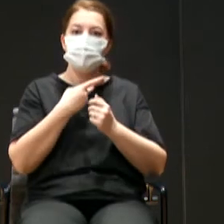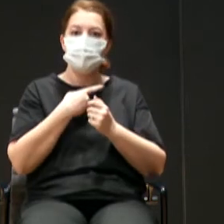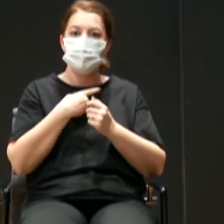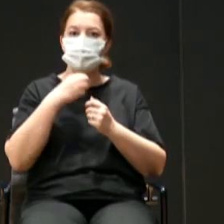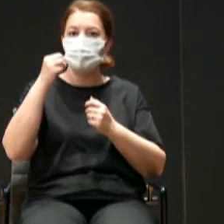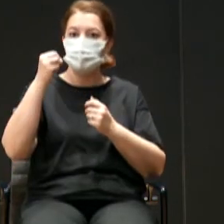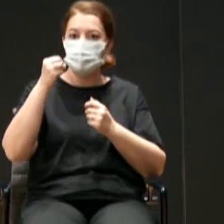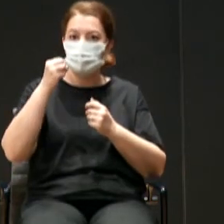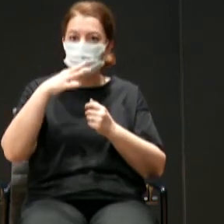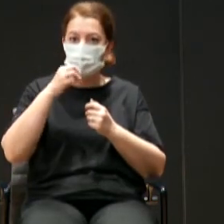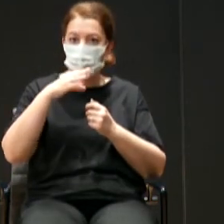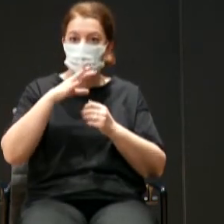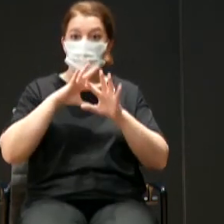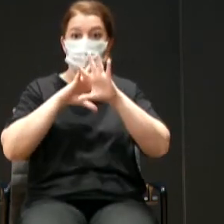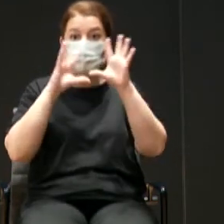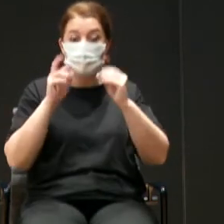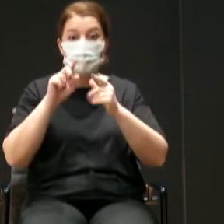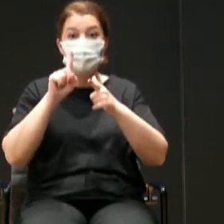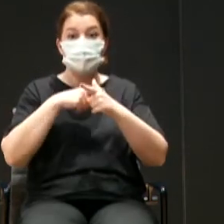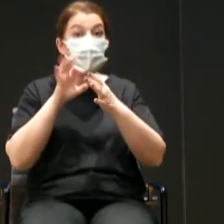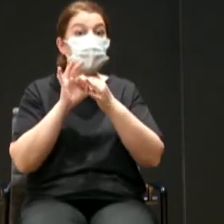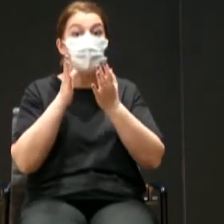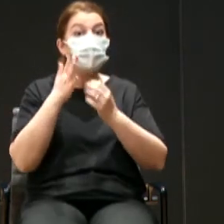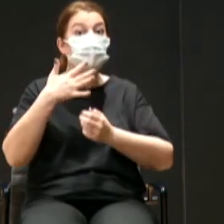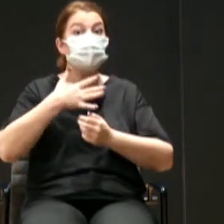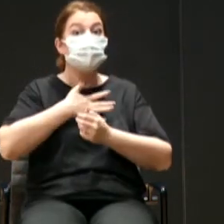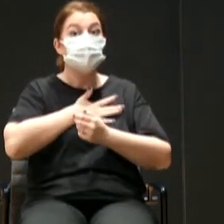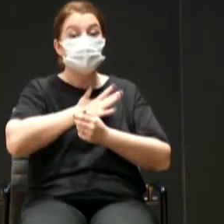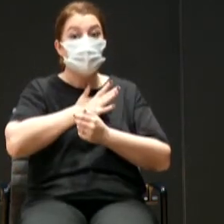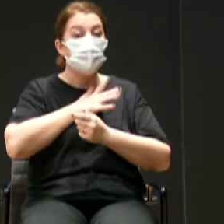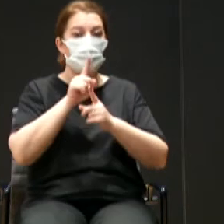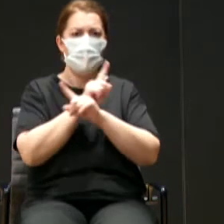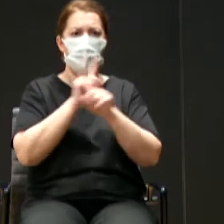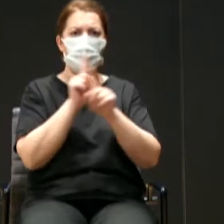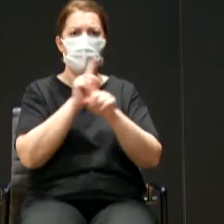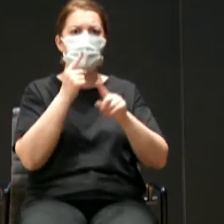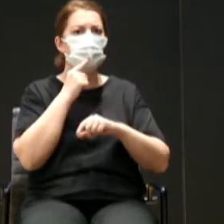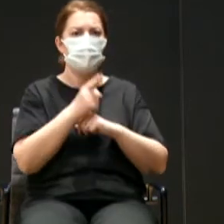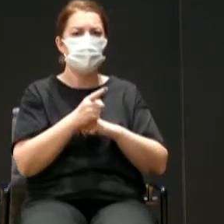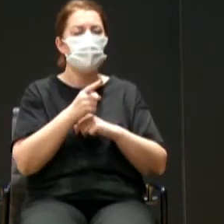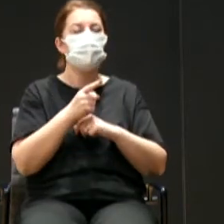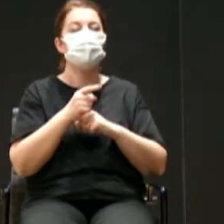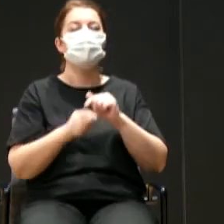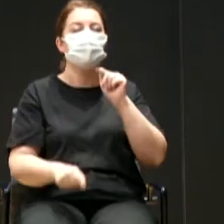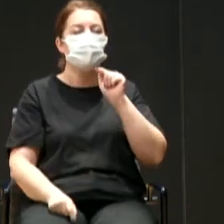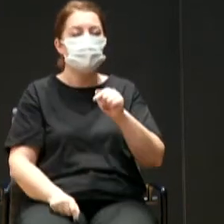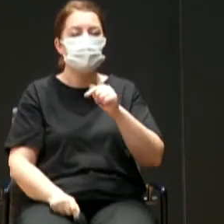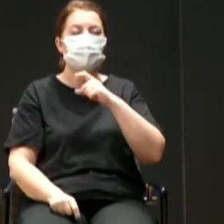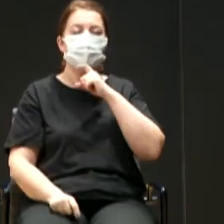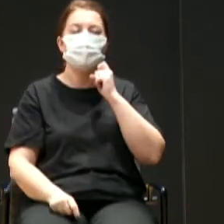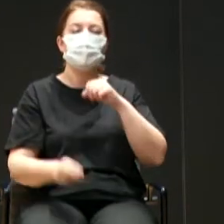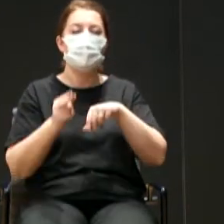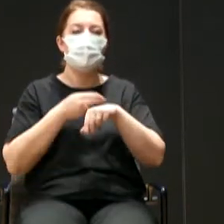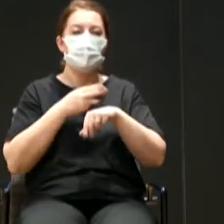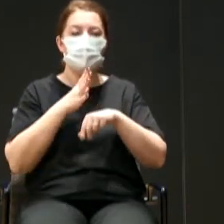AK Parti bütün projelerine neden Cumhuriyet Halk Partisi hep itiraz ediyor? Bak bunun geçmişteki örneği de